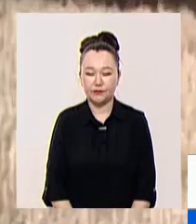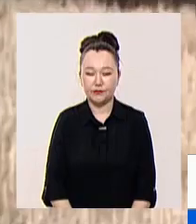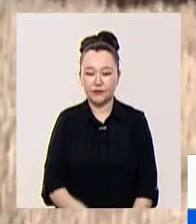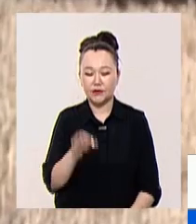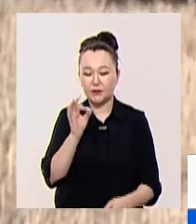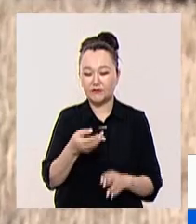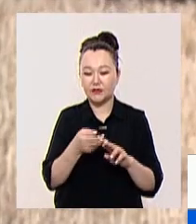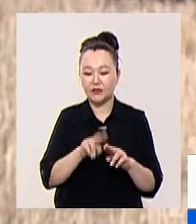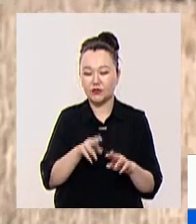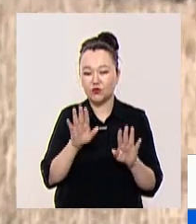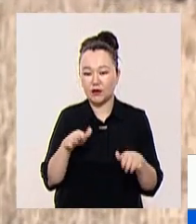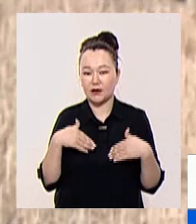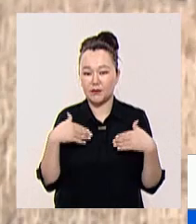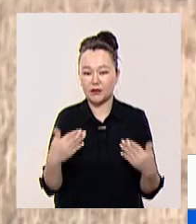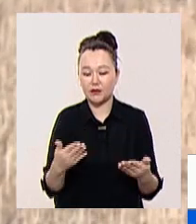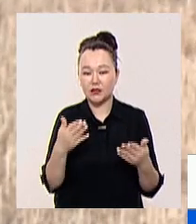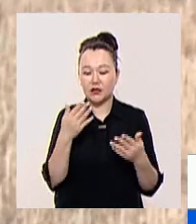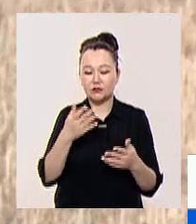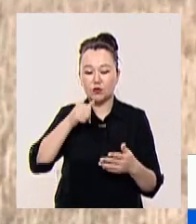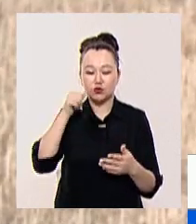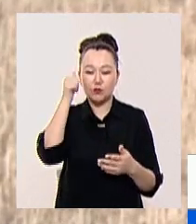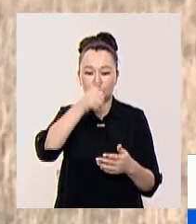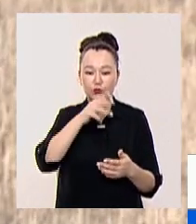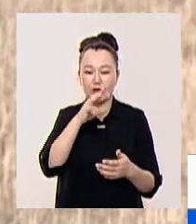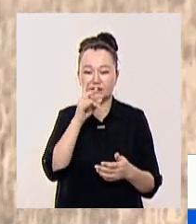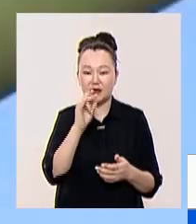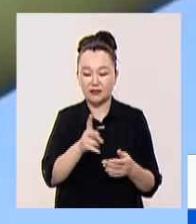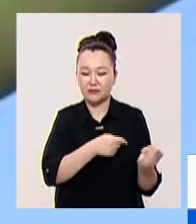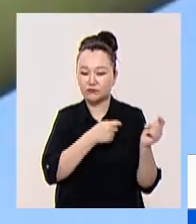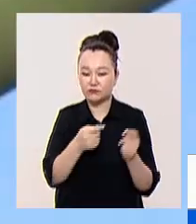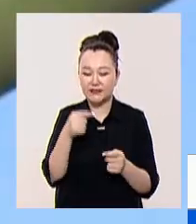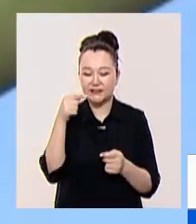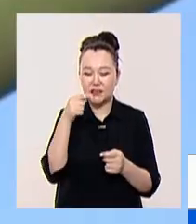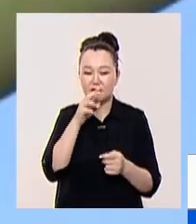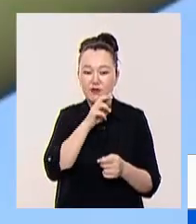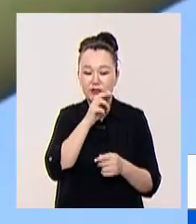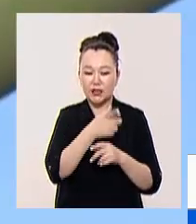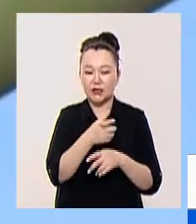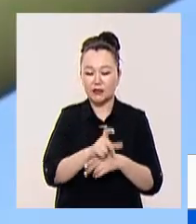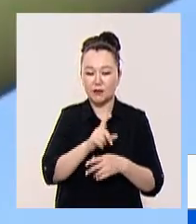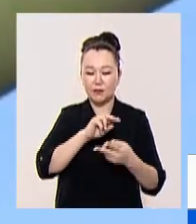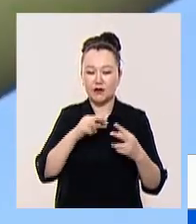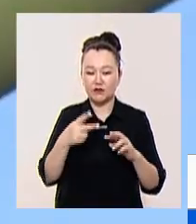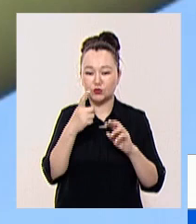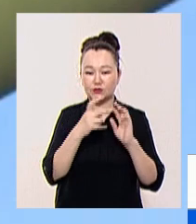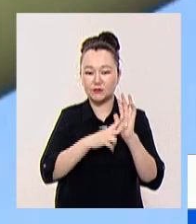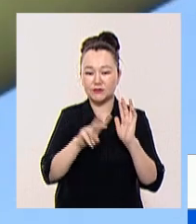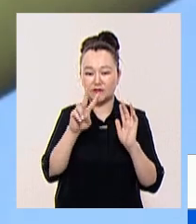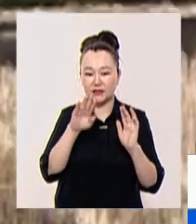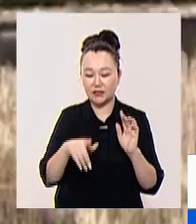Правда, это лишь рекомендации. Если в прошлом году в Туркестанскую область доставкой дизельное топливо привозили по 172